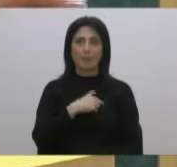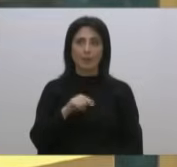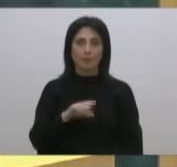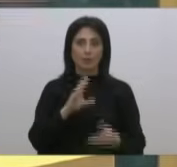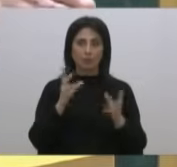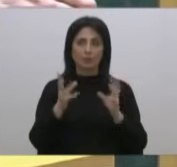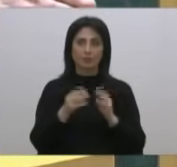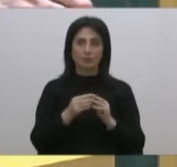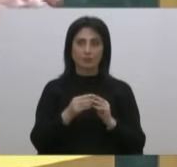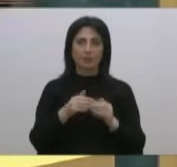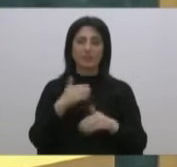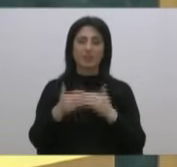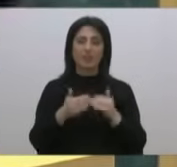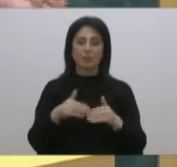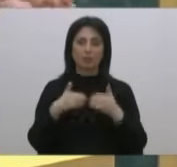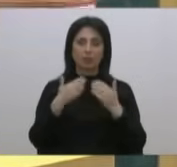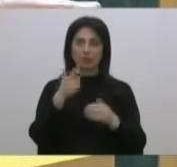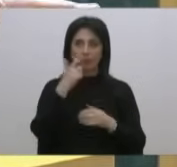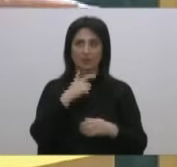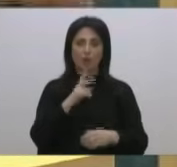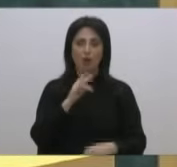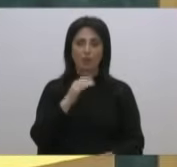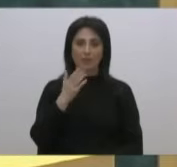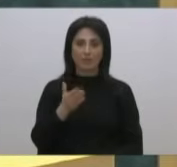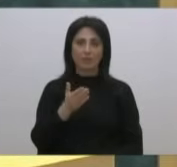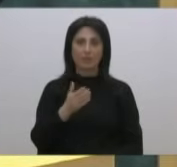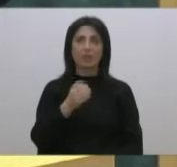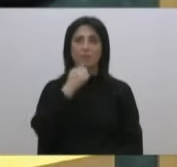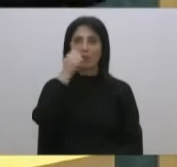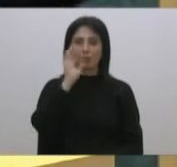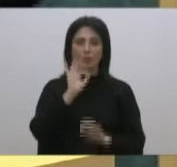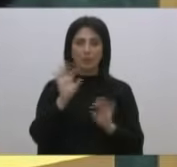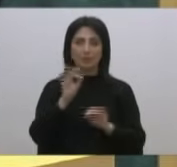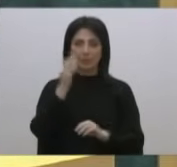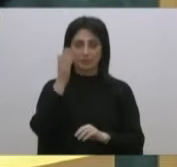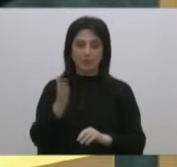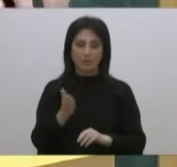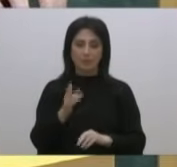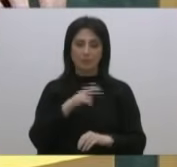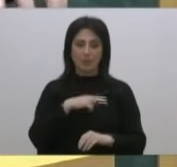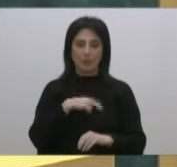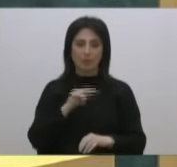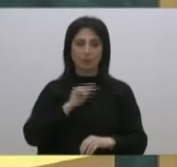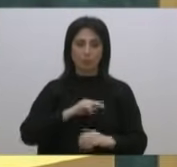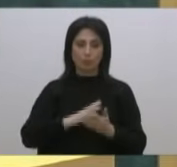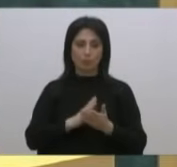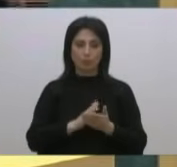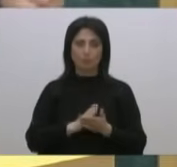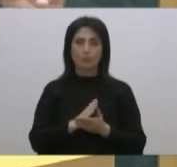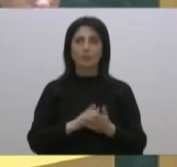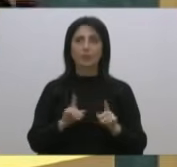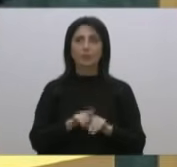აქ შევაჯამო. Sarmata Bebiusurova, Tonira Kaliko Bahidzes, Madloba Gadau Hadomas, Parlamenti Mushao